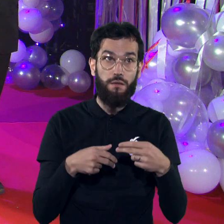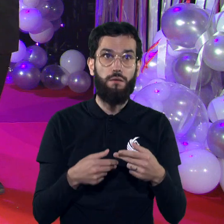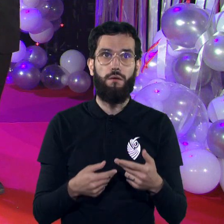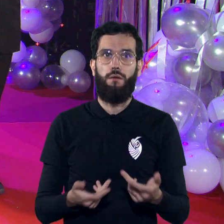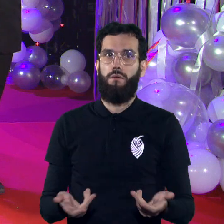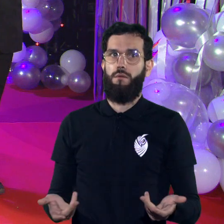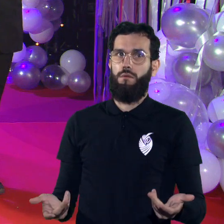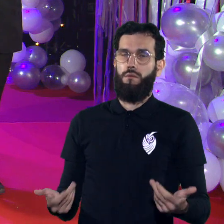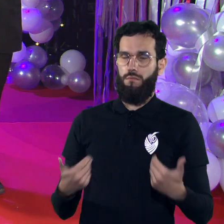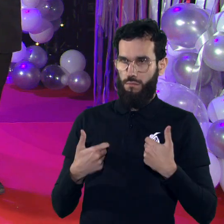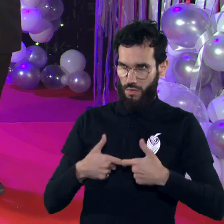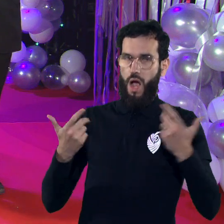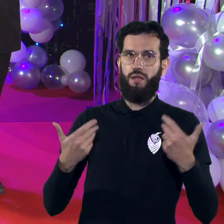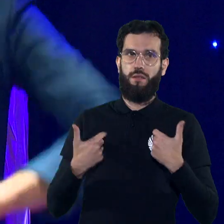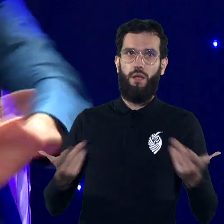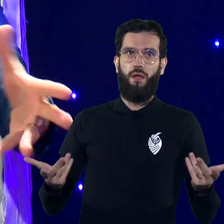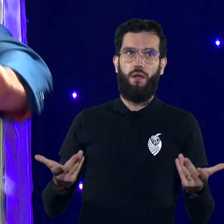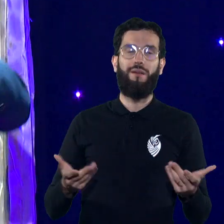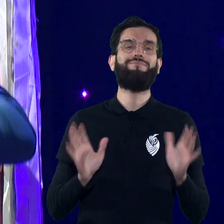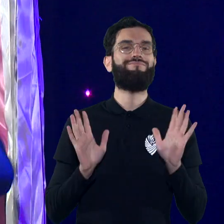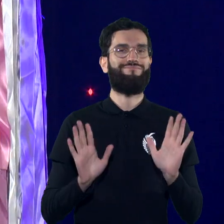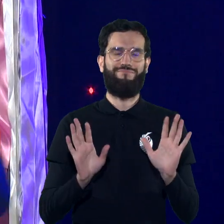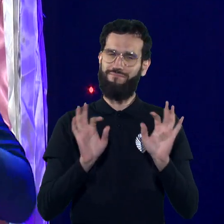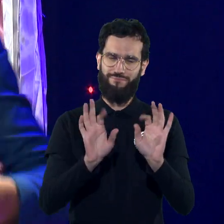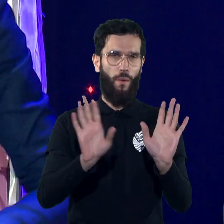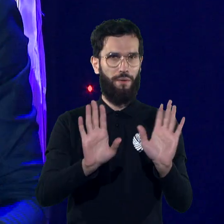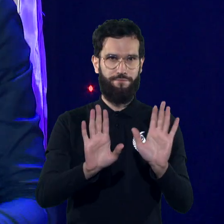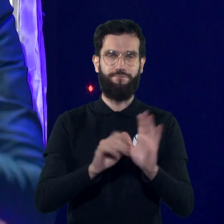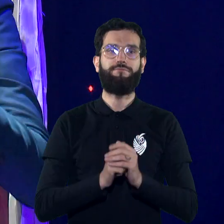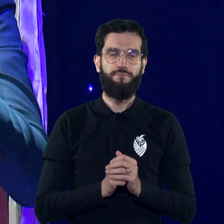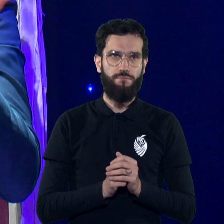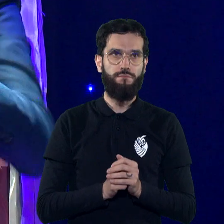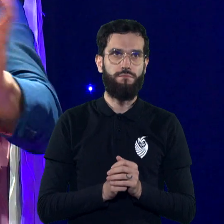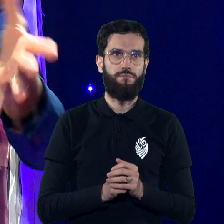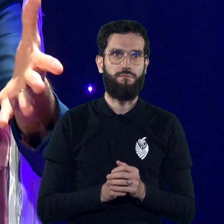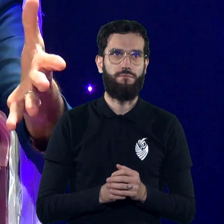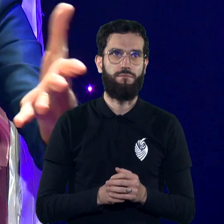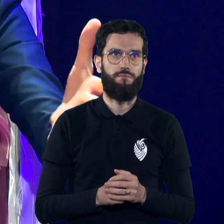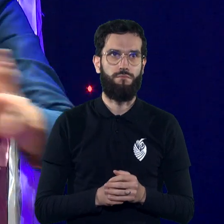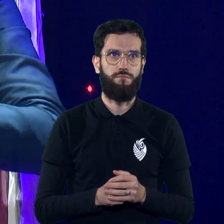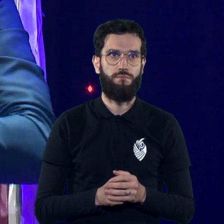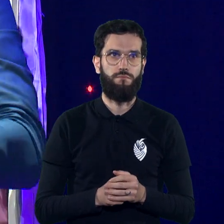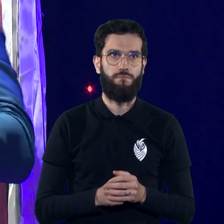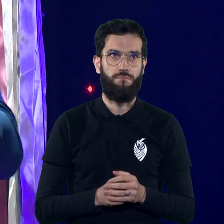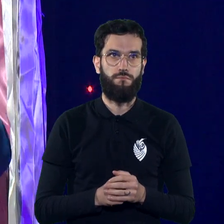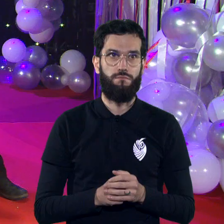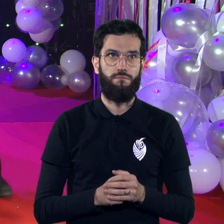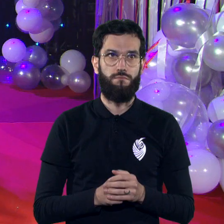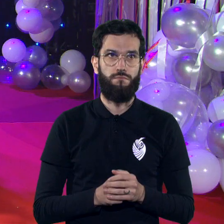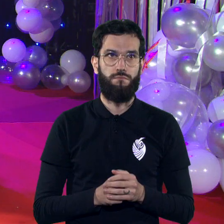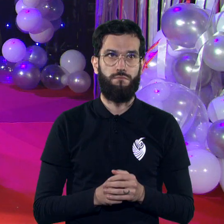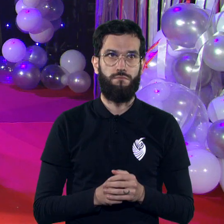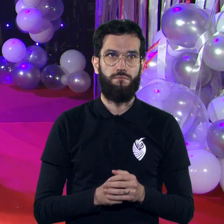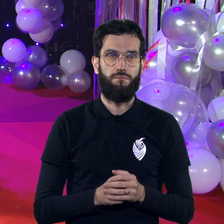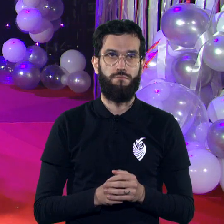si myslíš, že som nejaké Bčko, samozrejme. OK, takže ideme na to. Tak zavriem tú ruku,